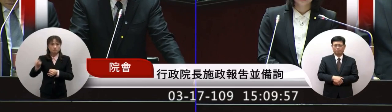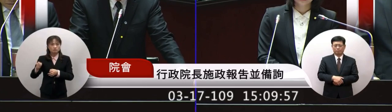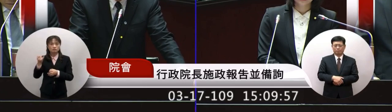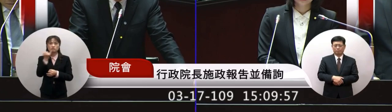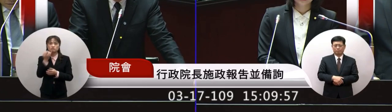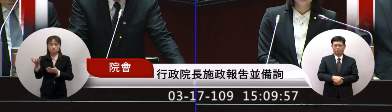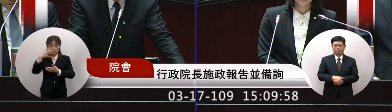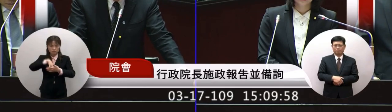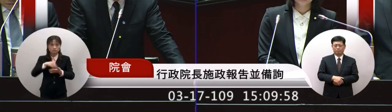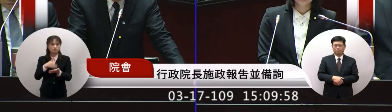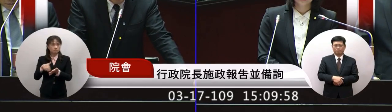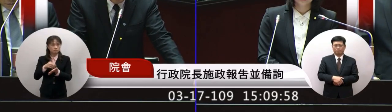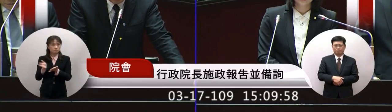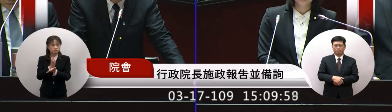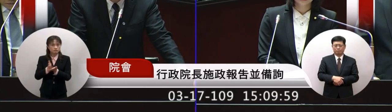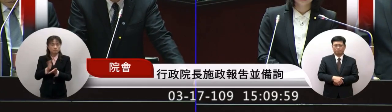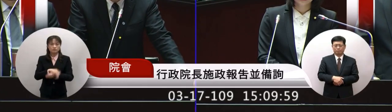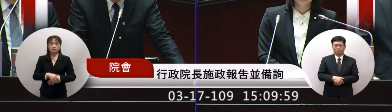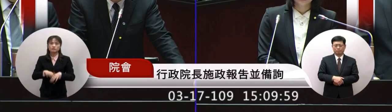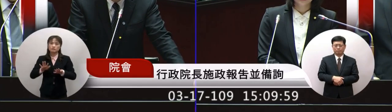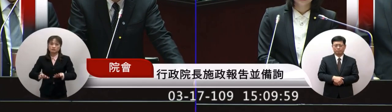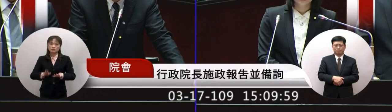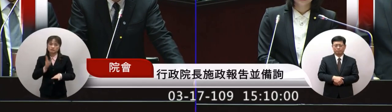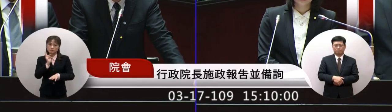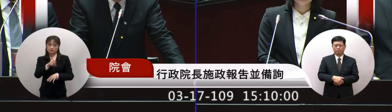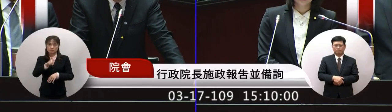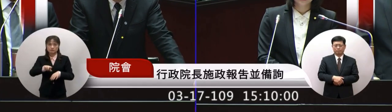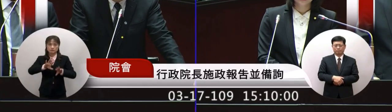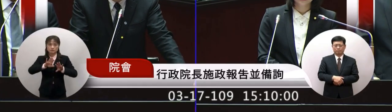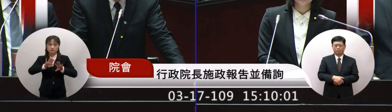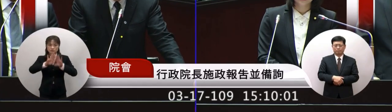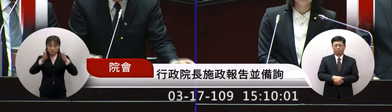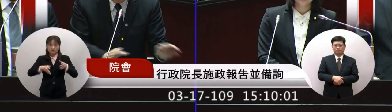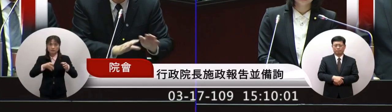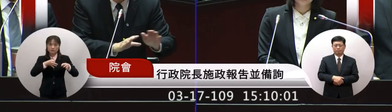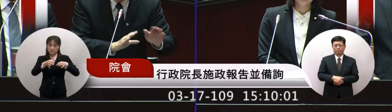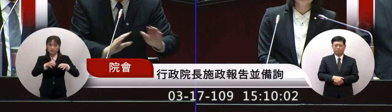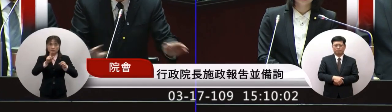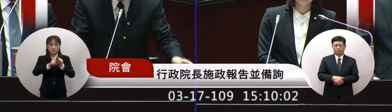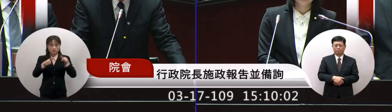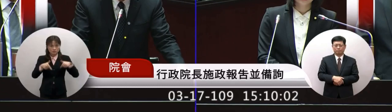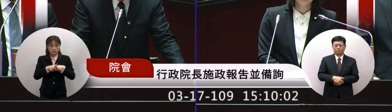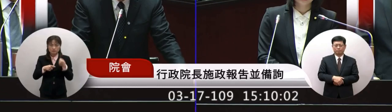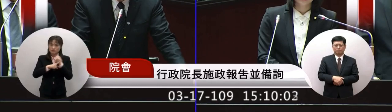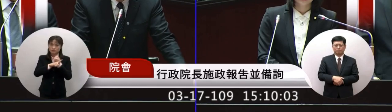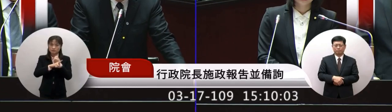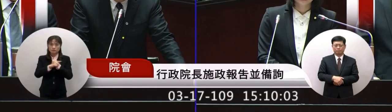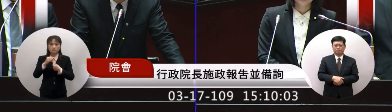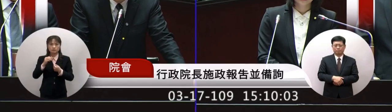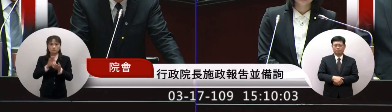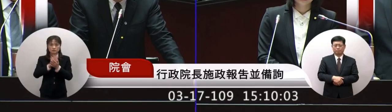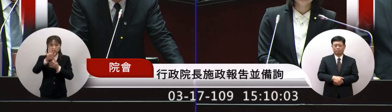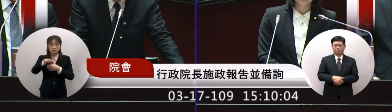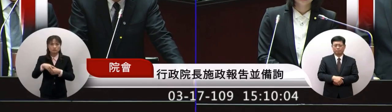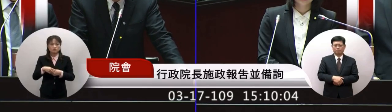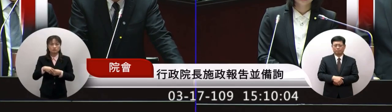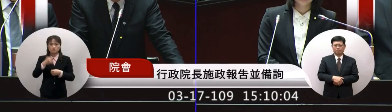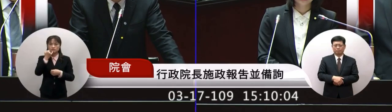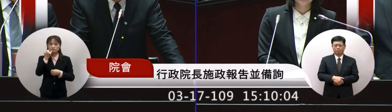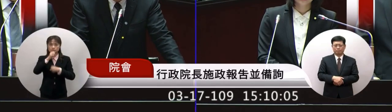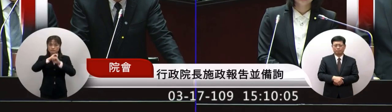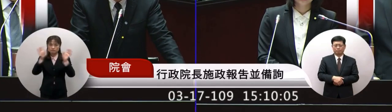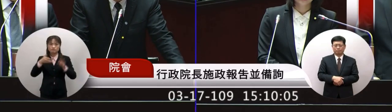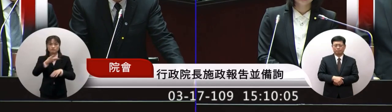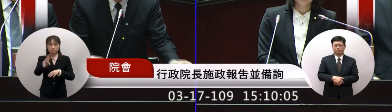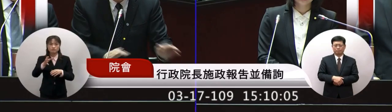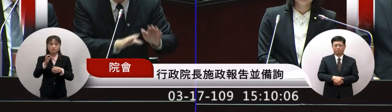正在请贵买，贵买中心正在研议，就是说如何让再来做进一步的一个让投资人了解这个绿